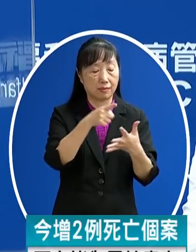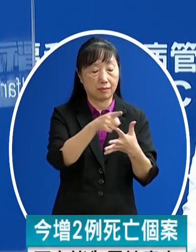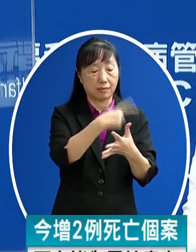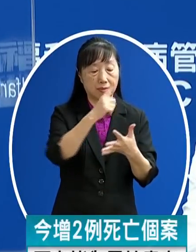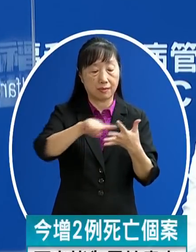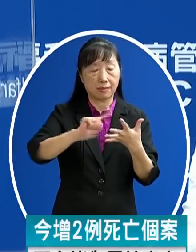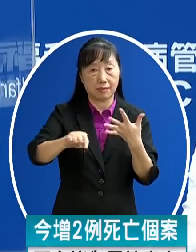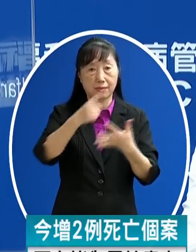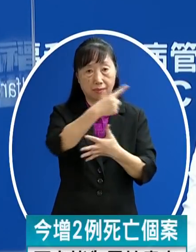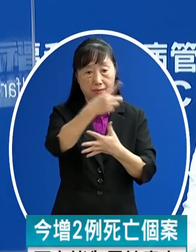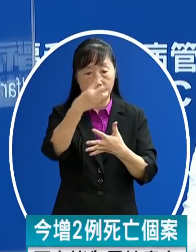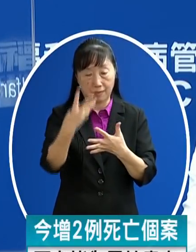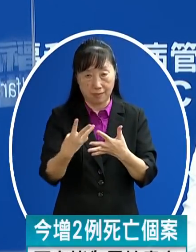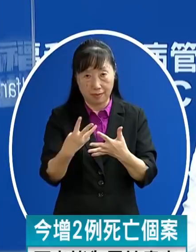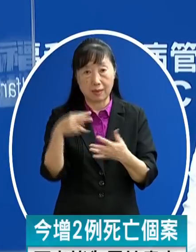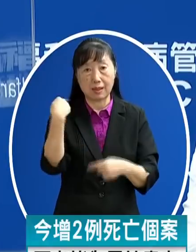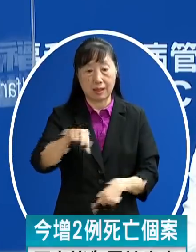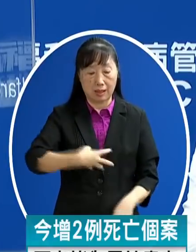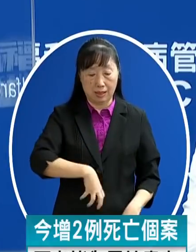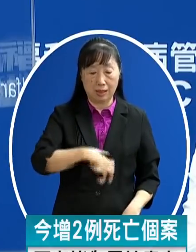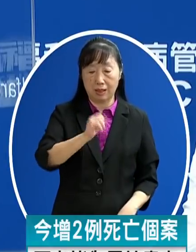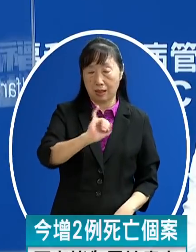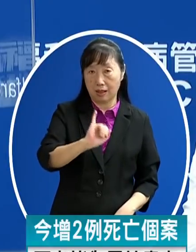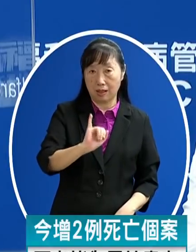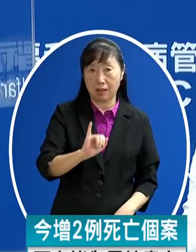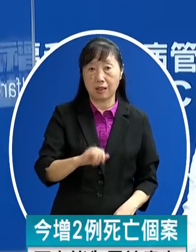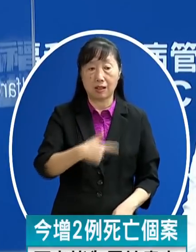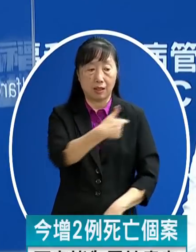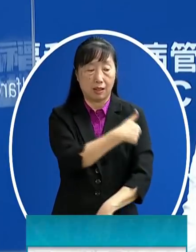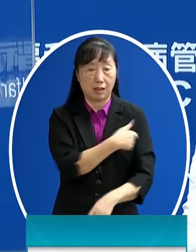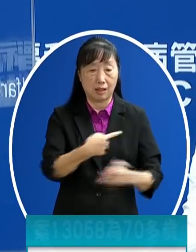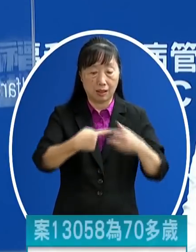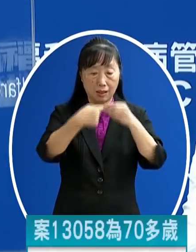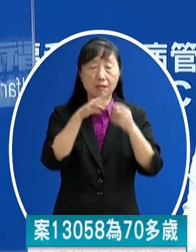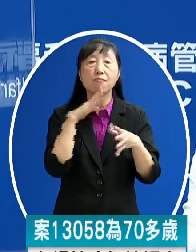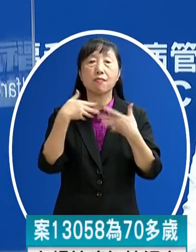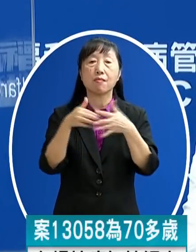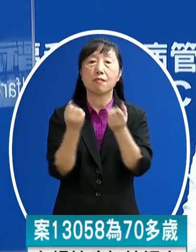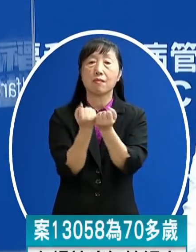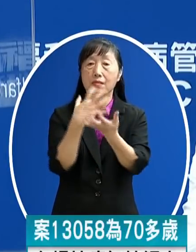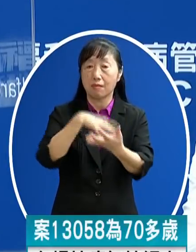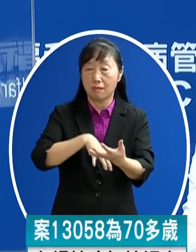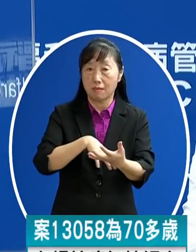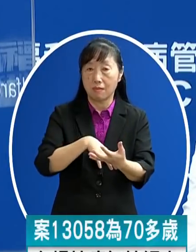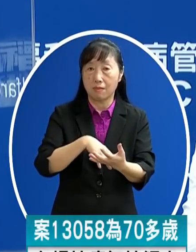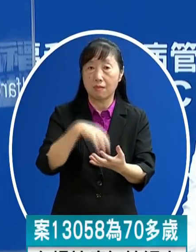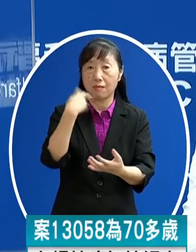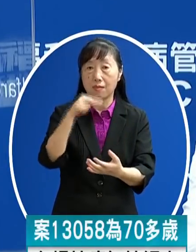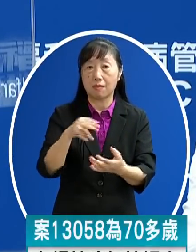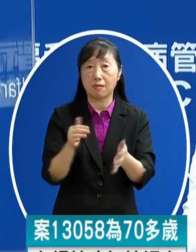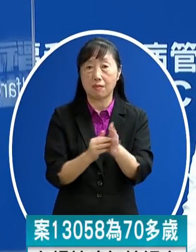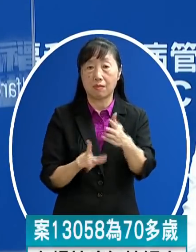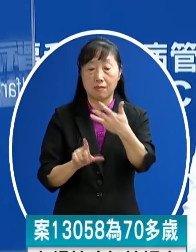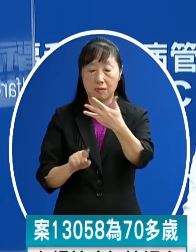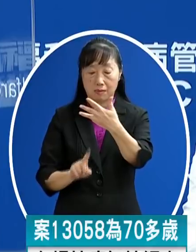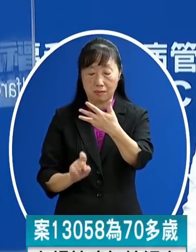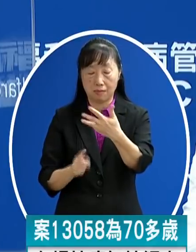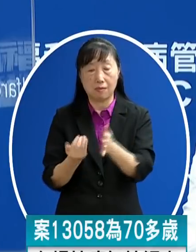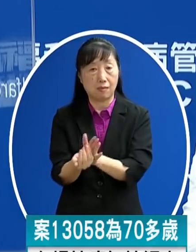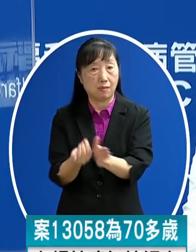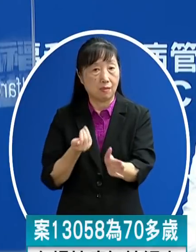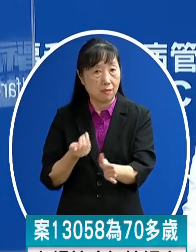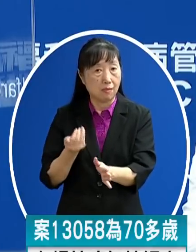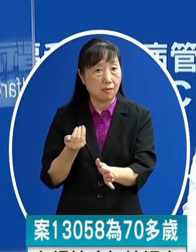第三类的对象及孕妇，第一剂已经接种莫德纳，且到8月11号